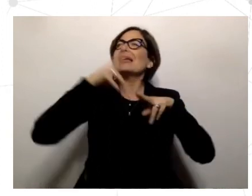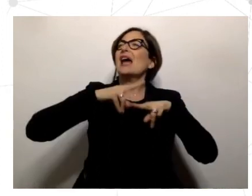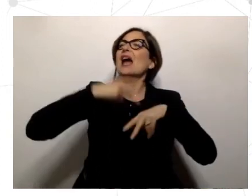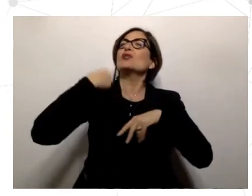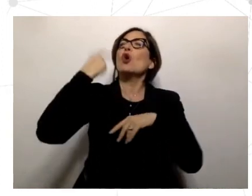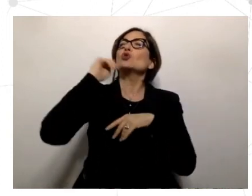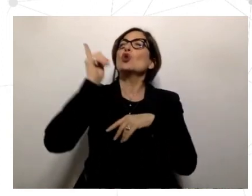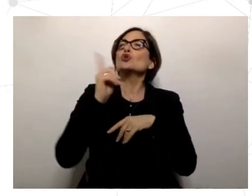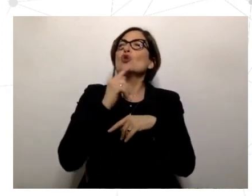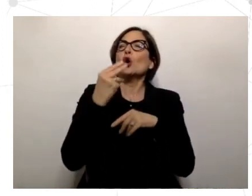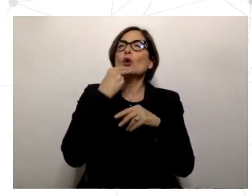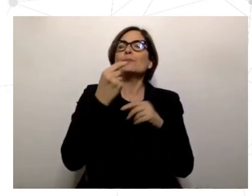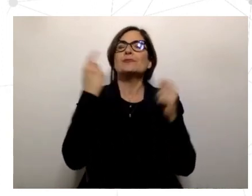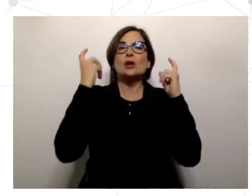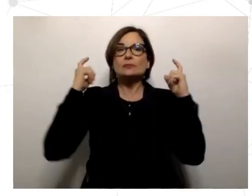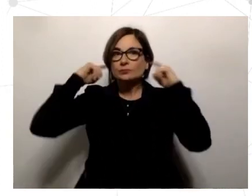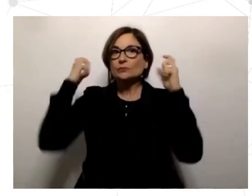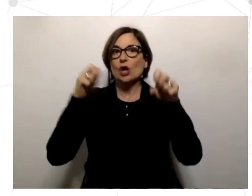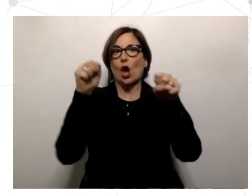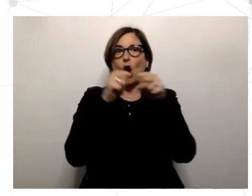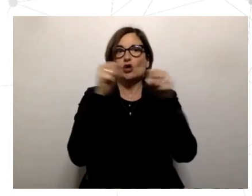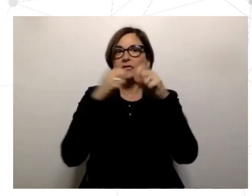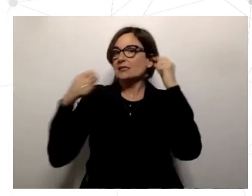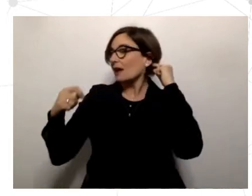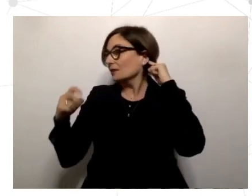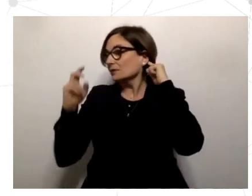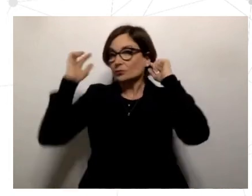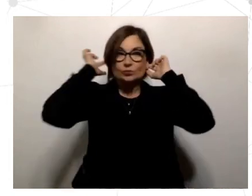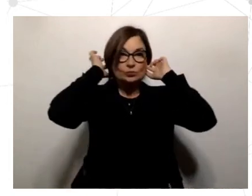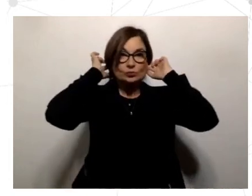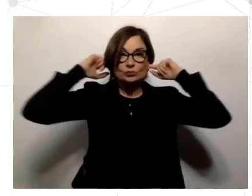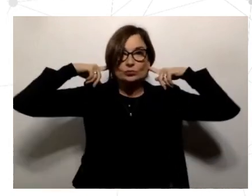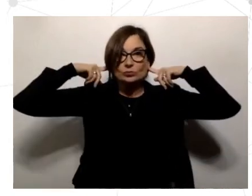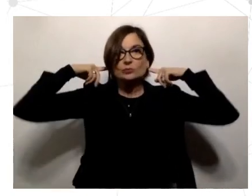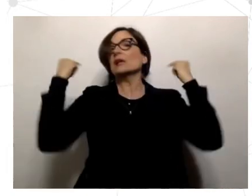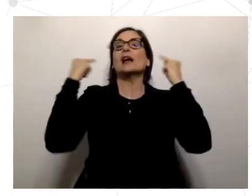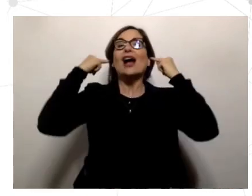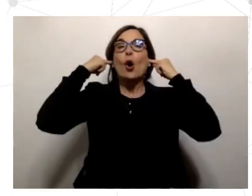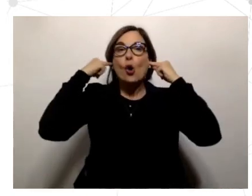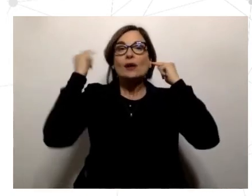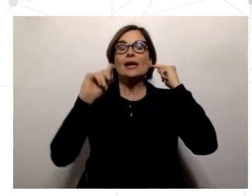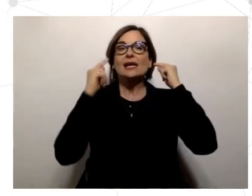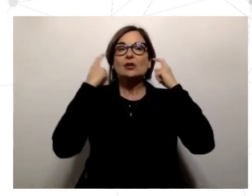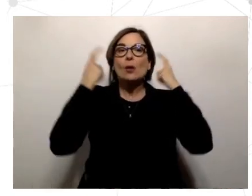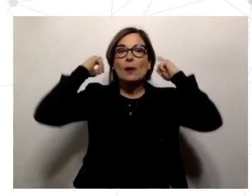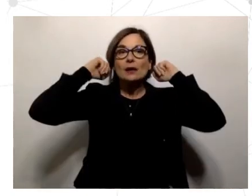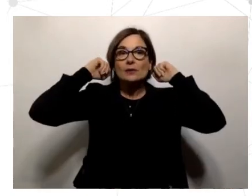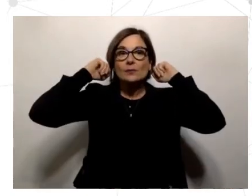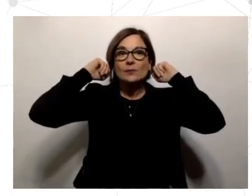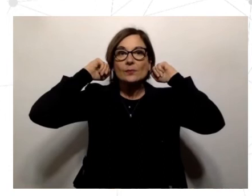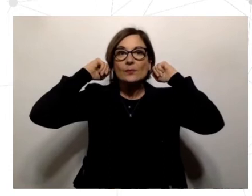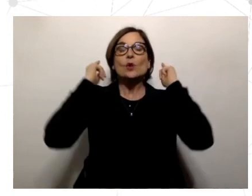ci sono i conduttori ossei, quindi che vengono posti non proprio sopra le orecchie, ma un